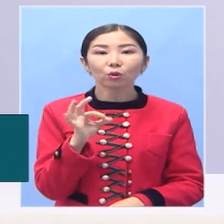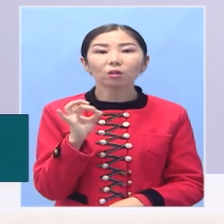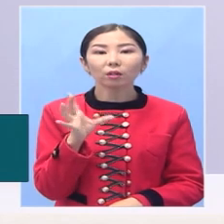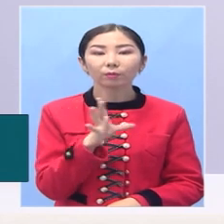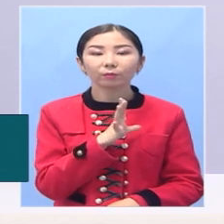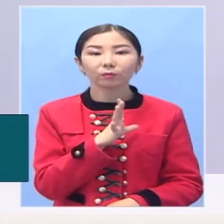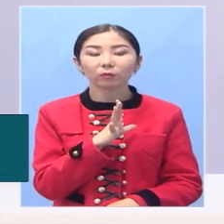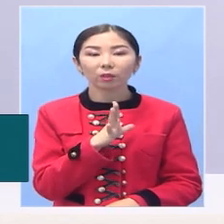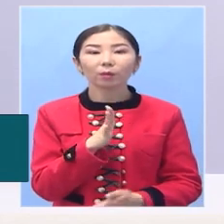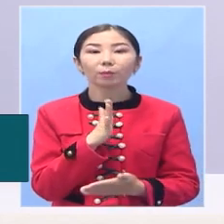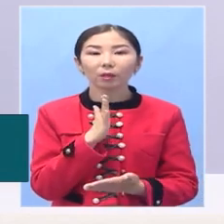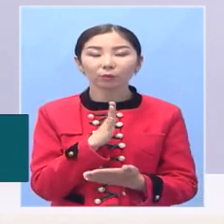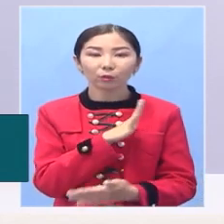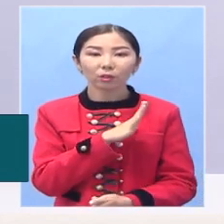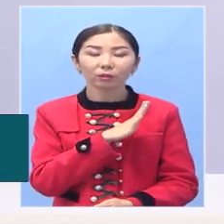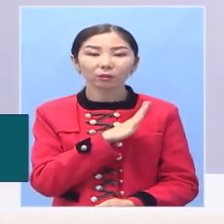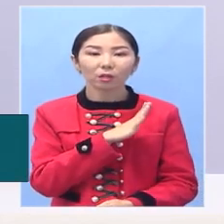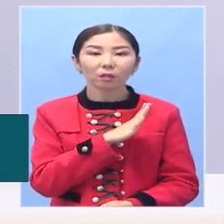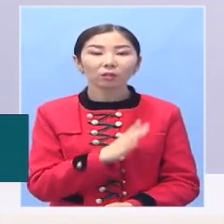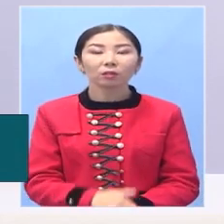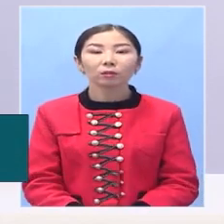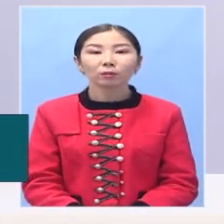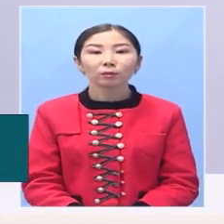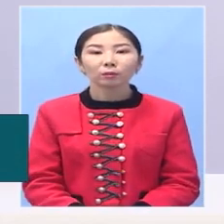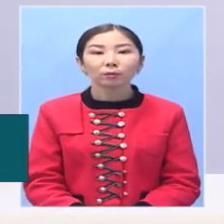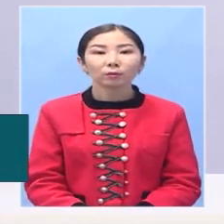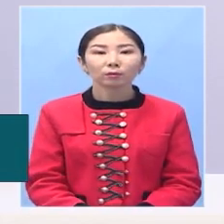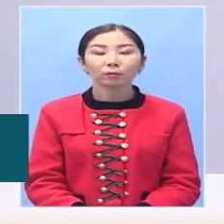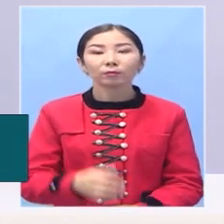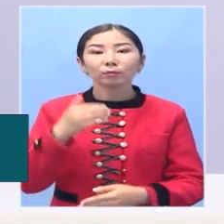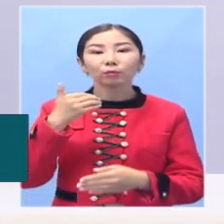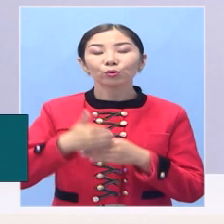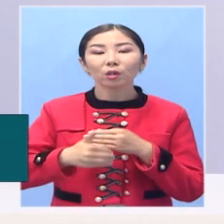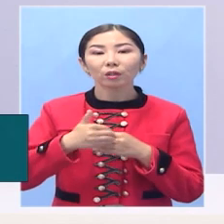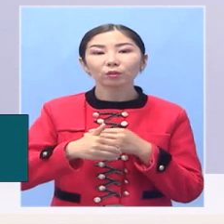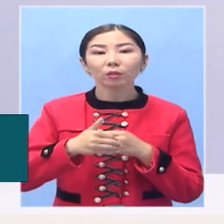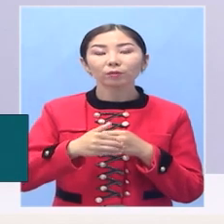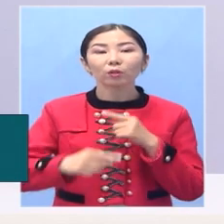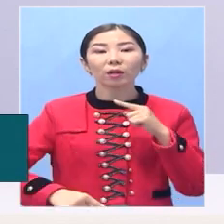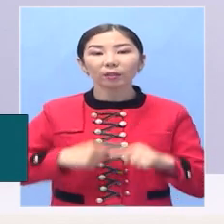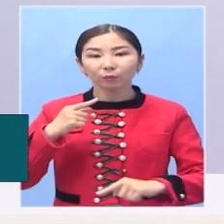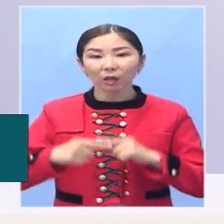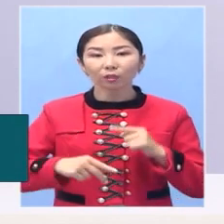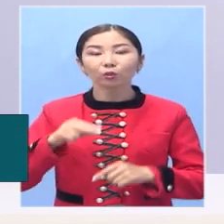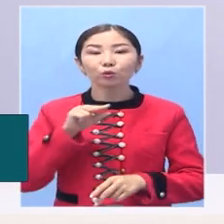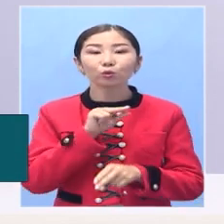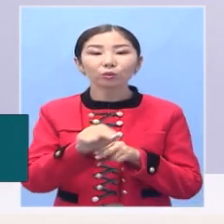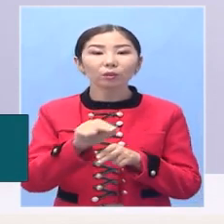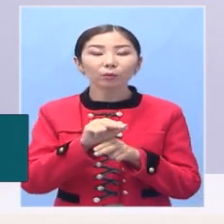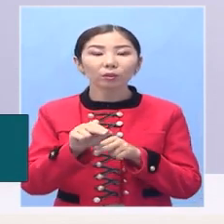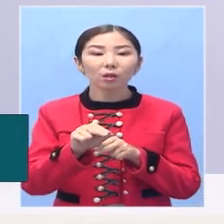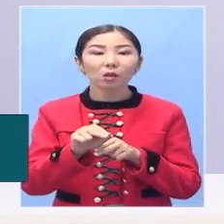жаңағы, ол жаңа ағамыз айтып отырған, ол орташа жөндеуге жатпайды, ол ағымдағы жөндеу. Благоустройство